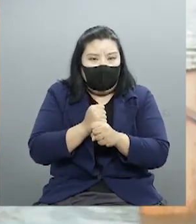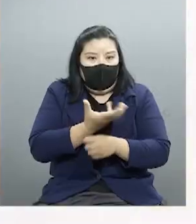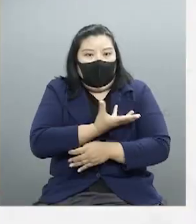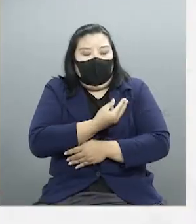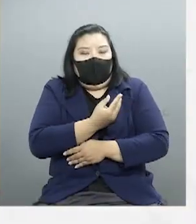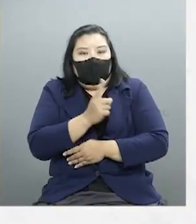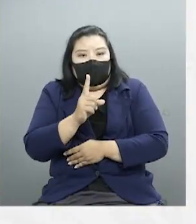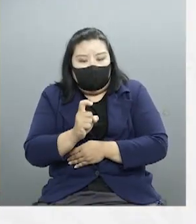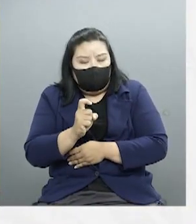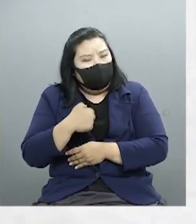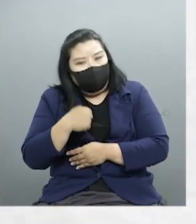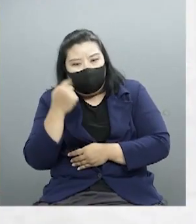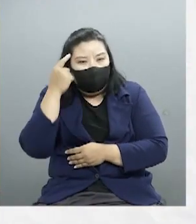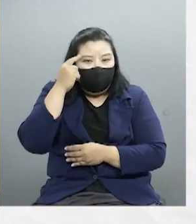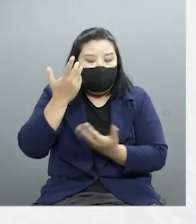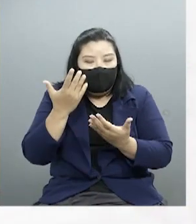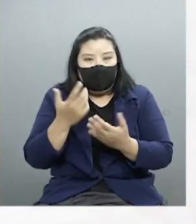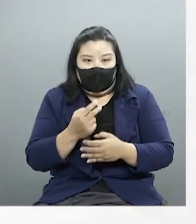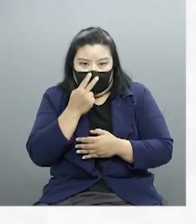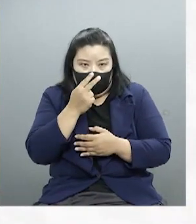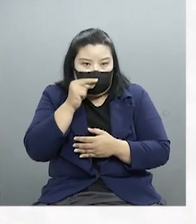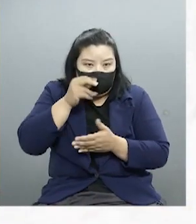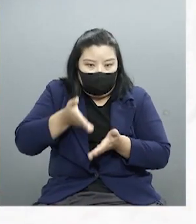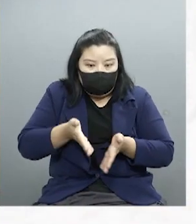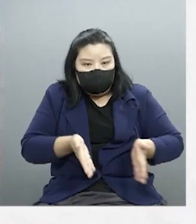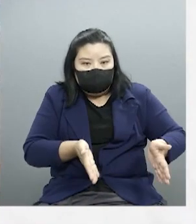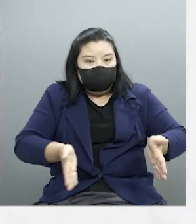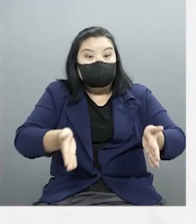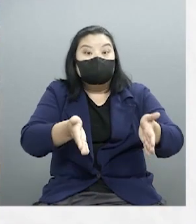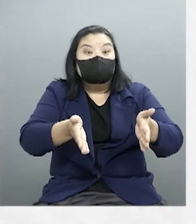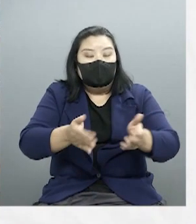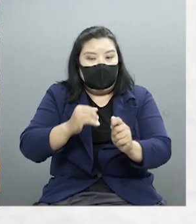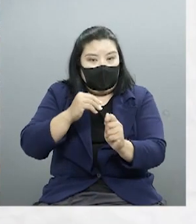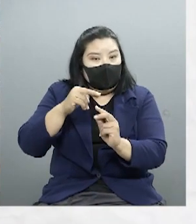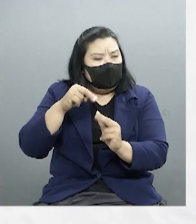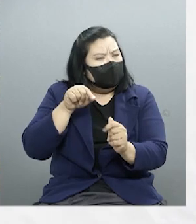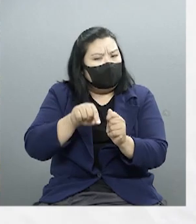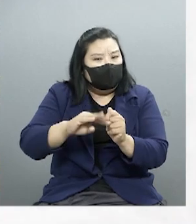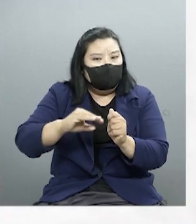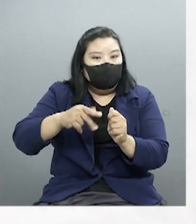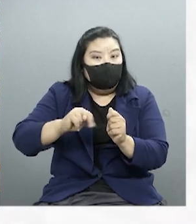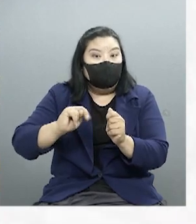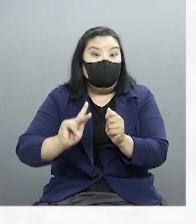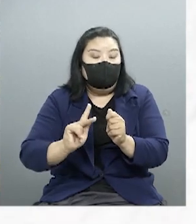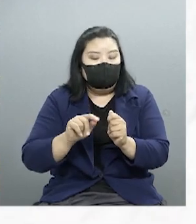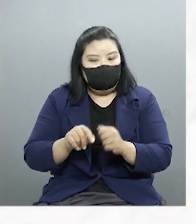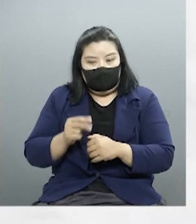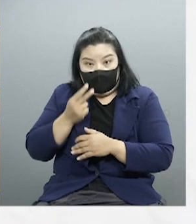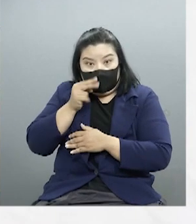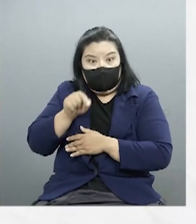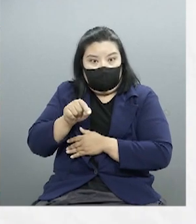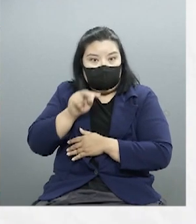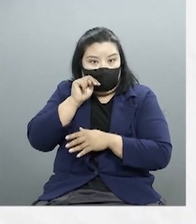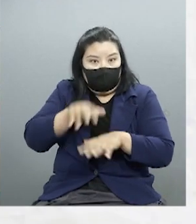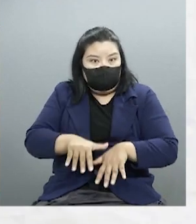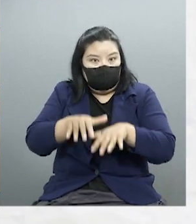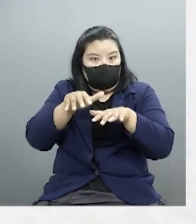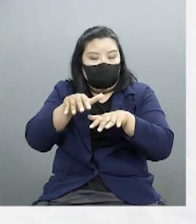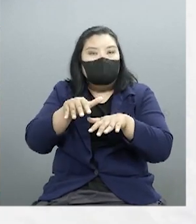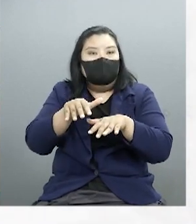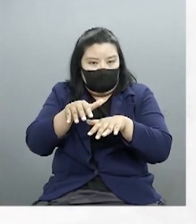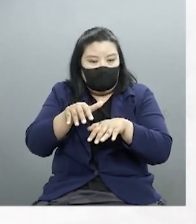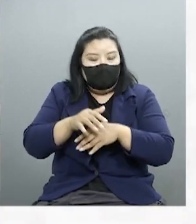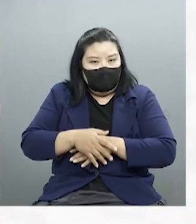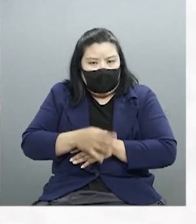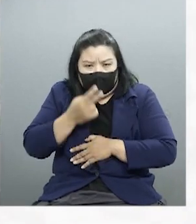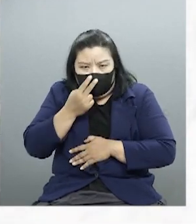มาพอเราเข้ามาดูสำรวจในพื้นที่ที่ติดริมแม่น้ำโกลกอะค่ะโดยเฉพาะที่ตำบลมูโนะเนี่ยก็ตกใจเพราะว่าพื้นที่ตรงนั้นเนี่ยถูกน้ำท่วม